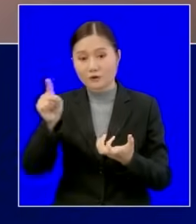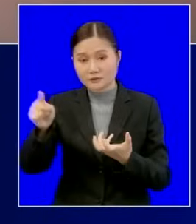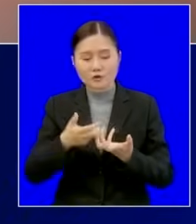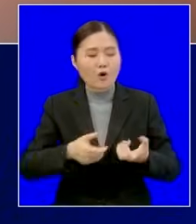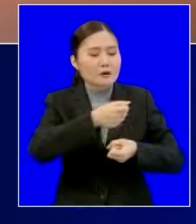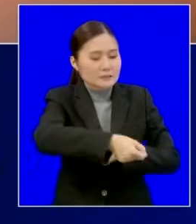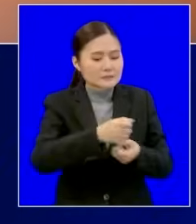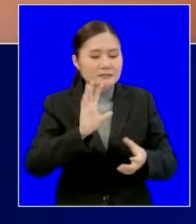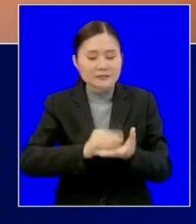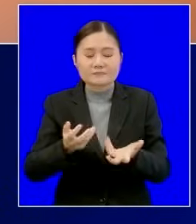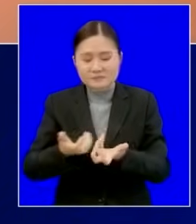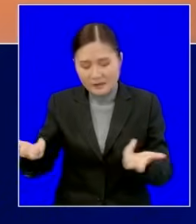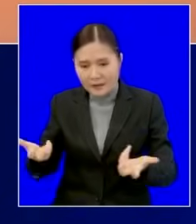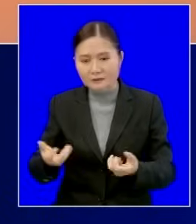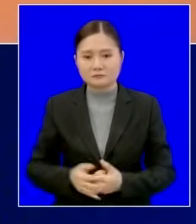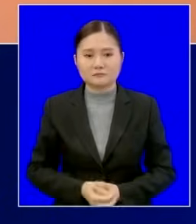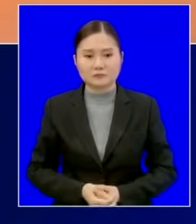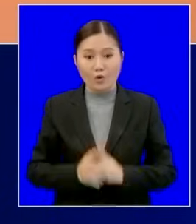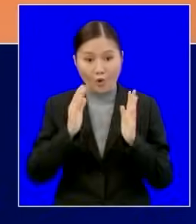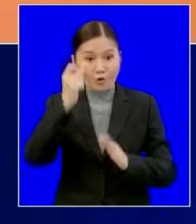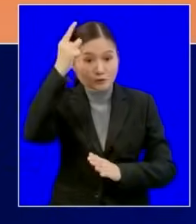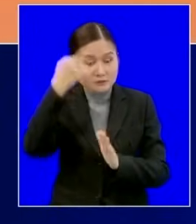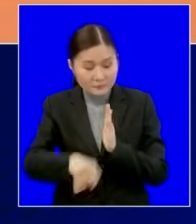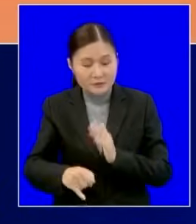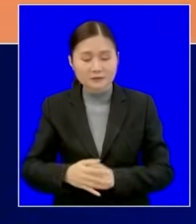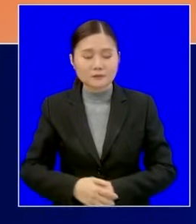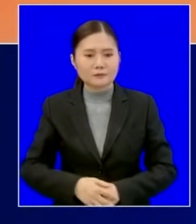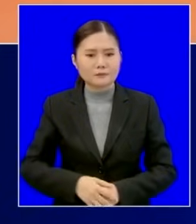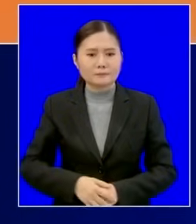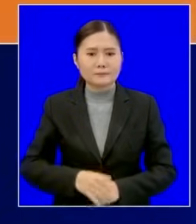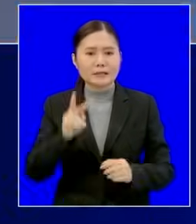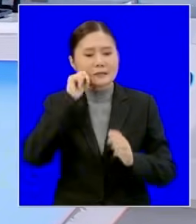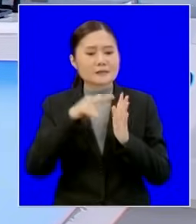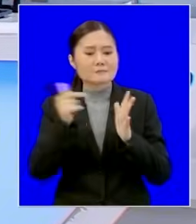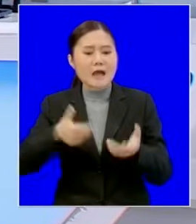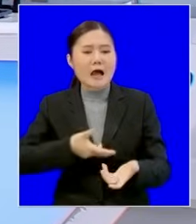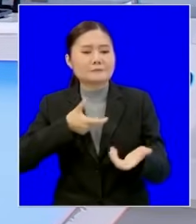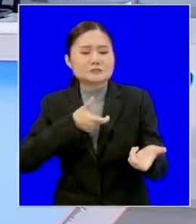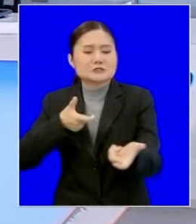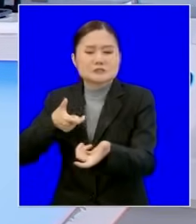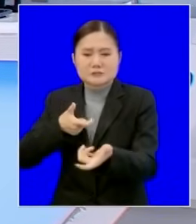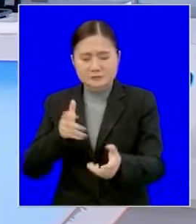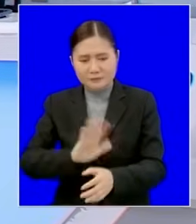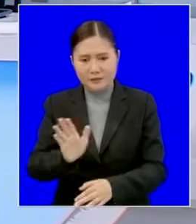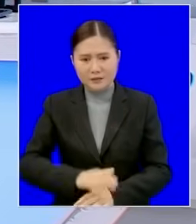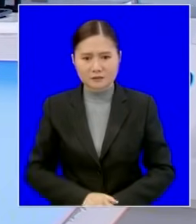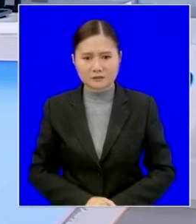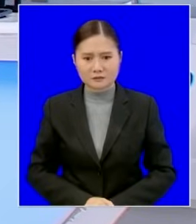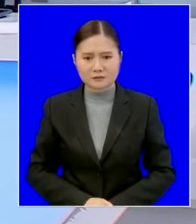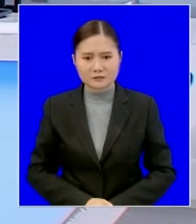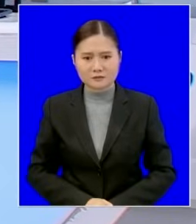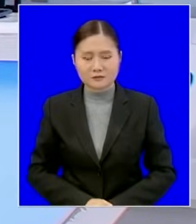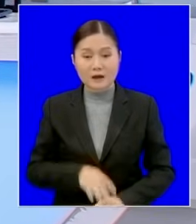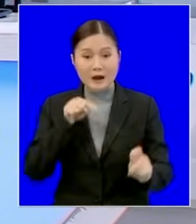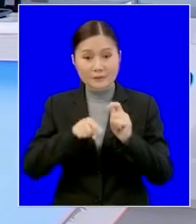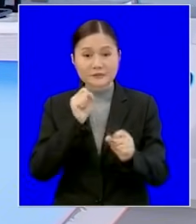างการเกษตร ไม่อย่าง น ั้นเดี๋ยว เกิดความเข้าใจผิด เอาไปฉีด โอ้ไม่ได้ของหลวงปู่เฮง เดี๋ยวเขาหยิบ เป็นดราม่าถึงขั้นทางอำเ